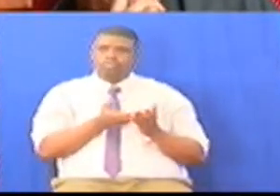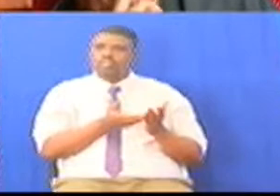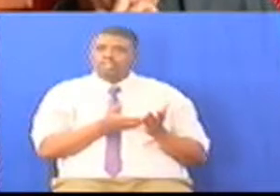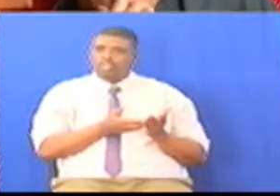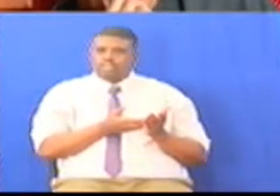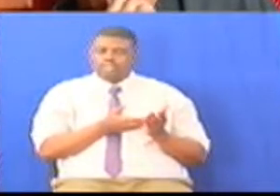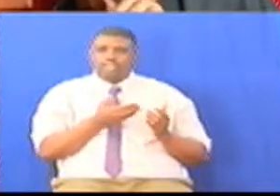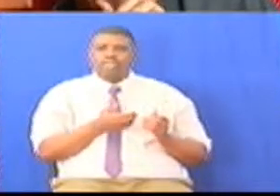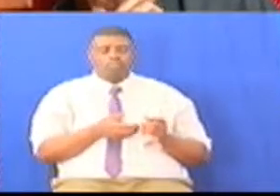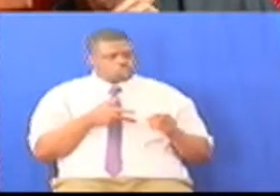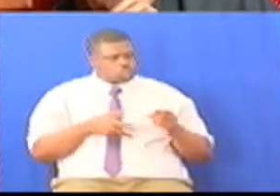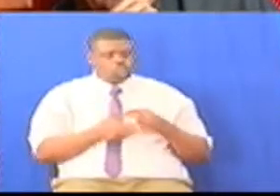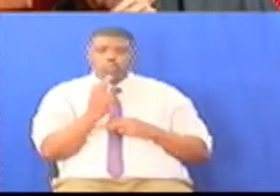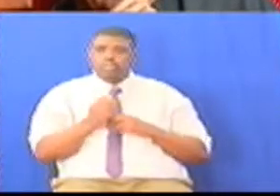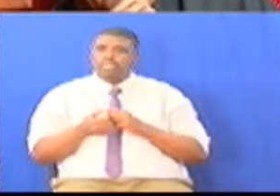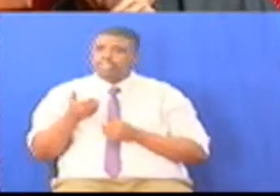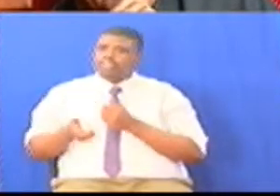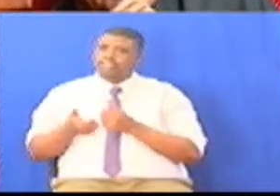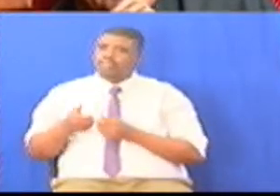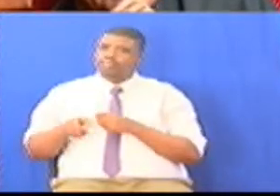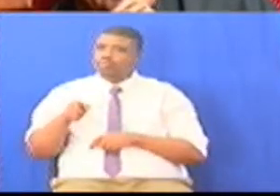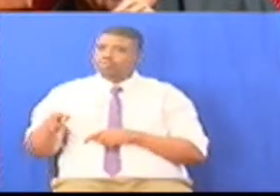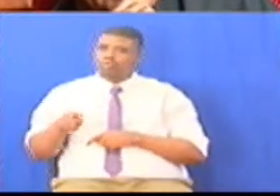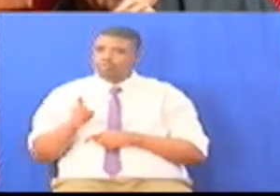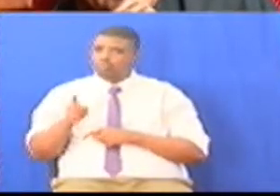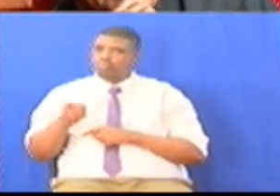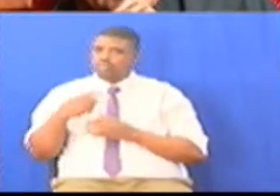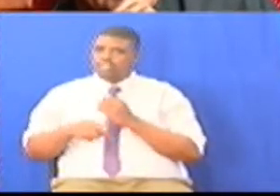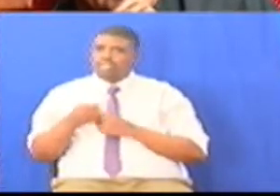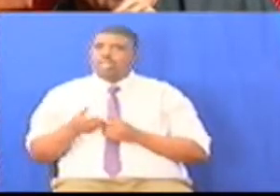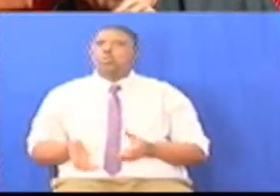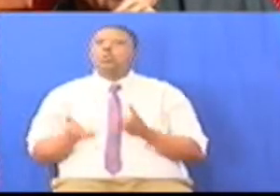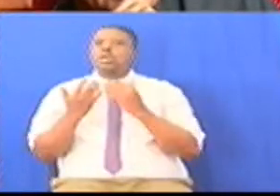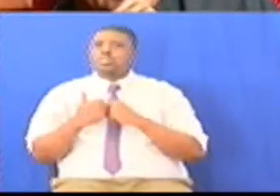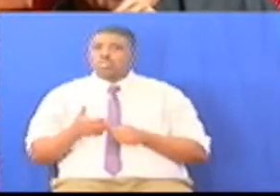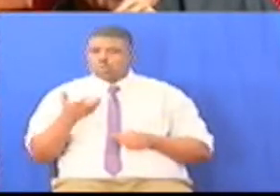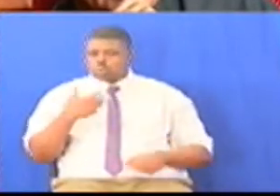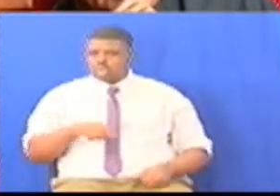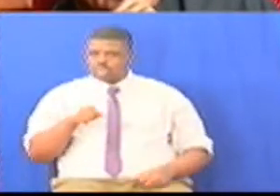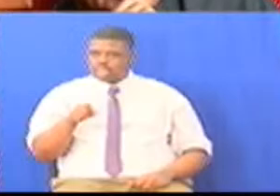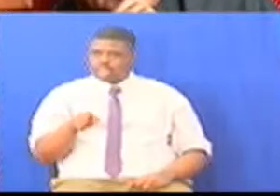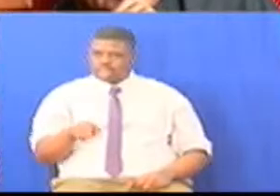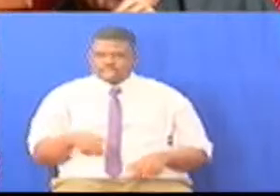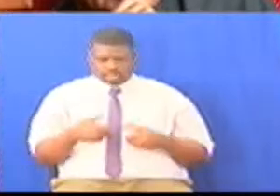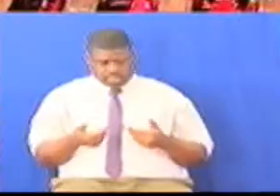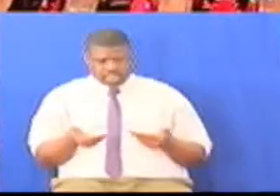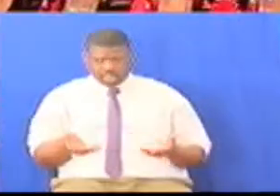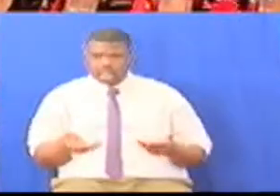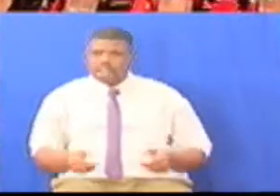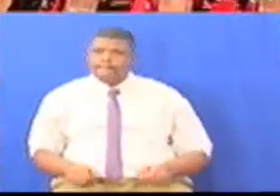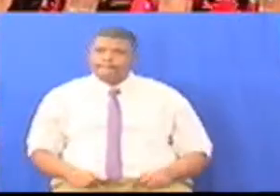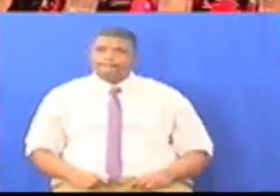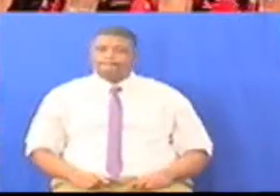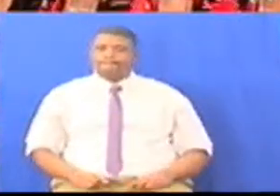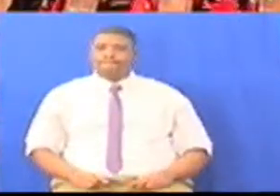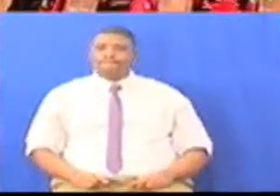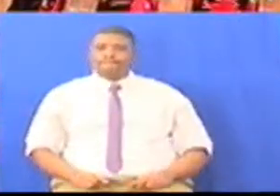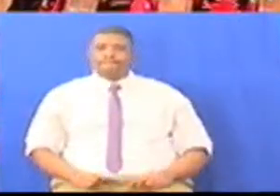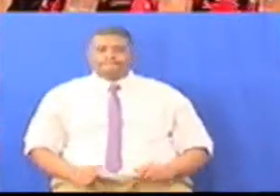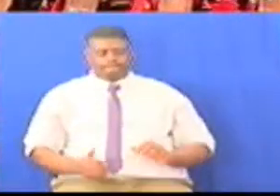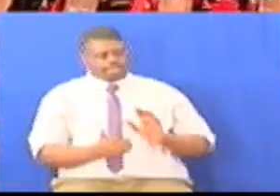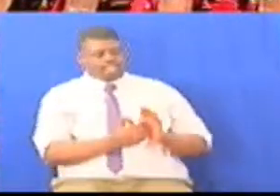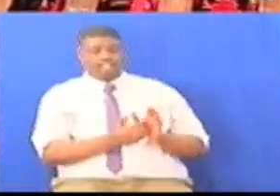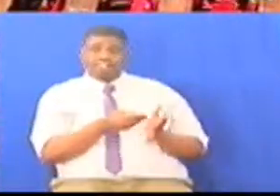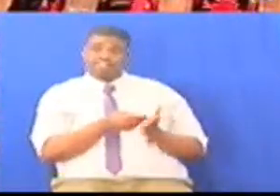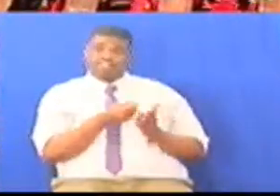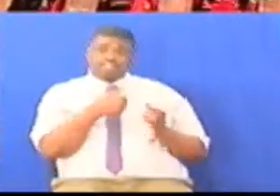kuwa utatuzi wa changamoto ya utoaji wa hati upo ndani ya uwezo wa wizara ya kwa sasa. Sheria ya fedha za